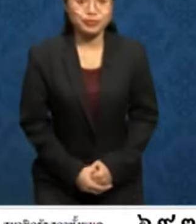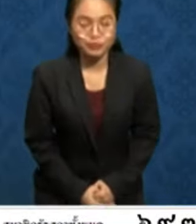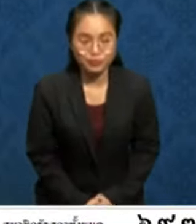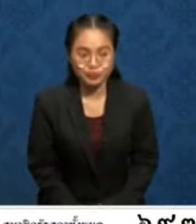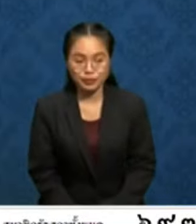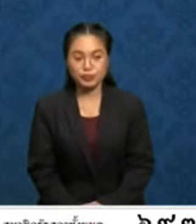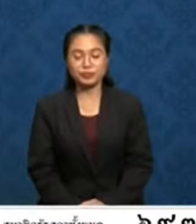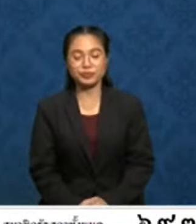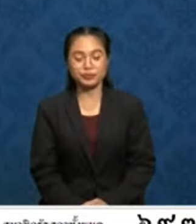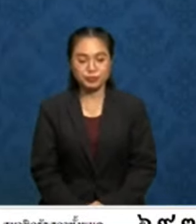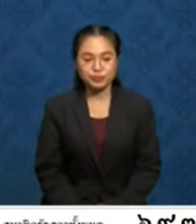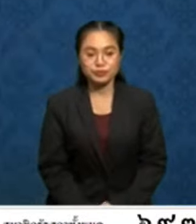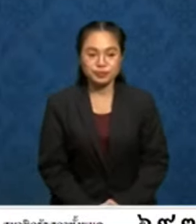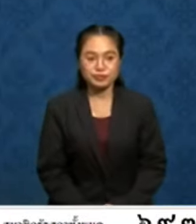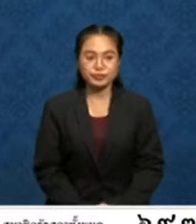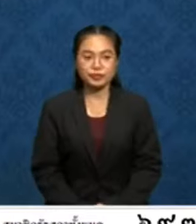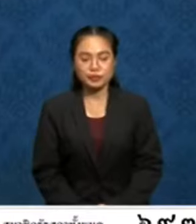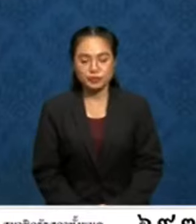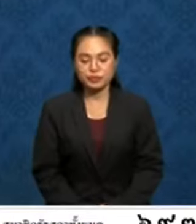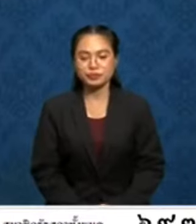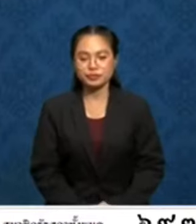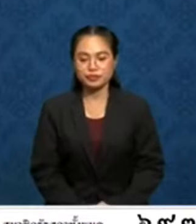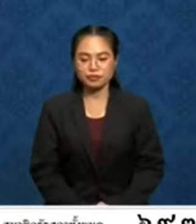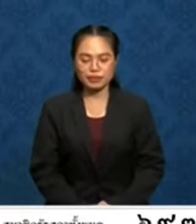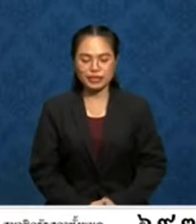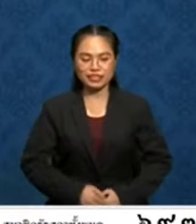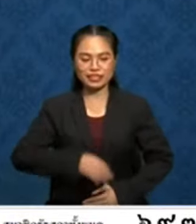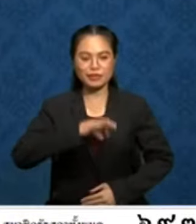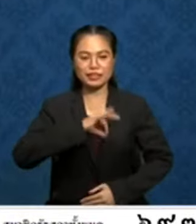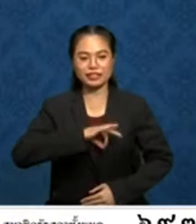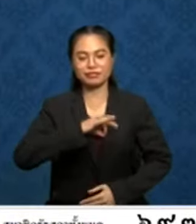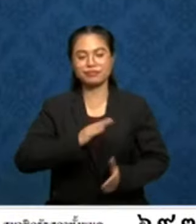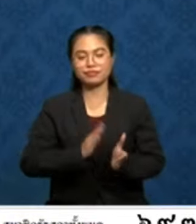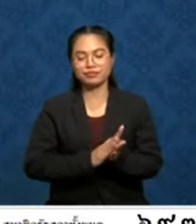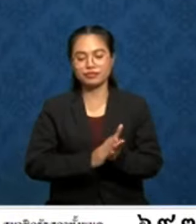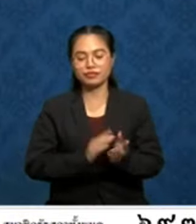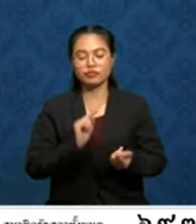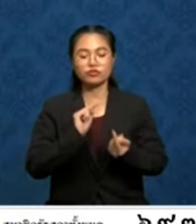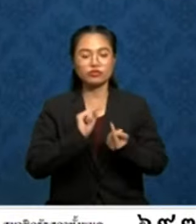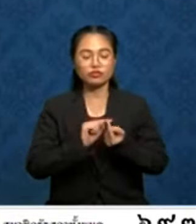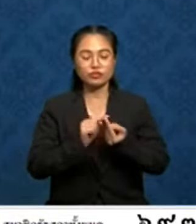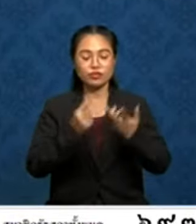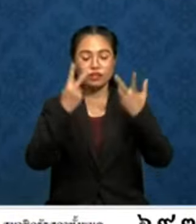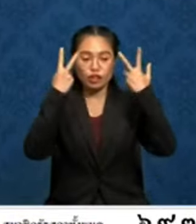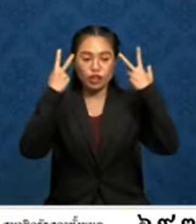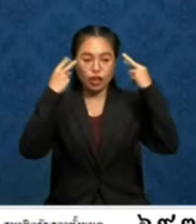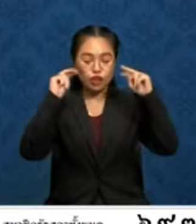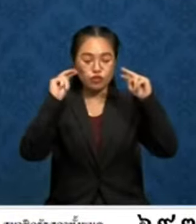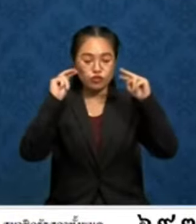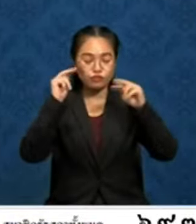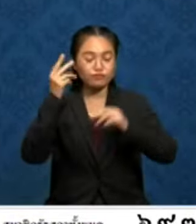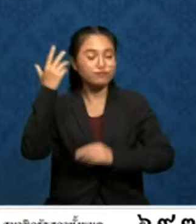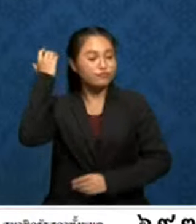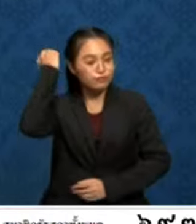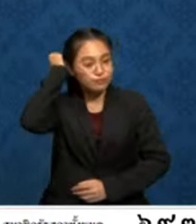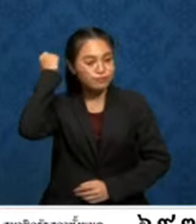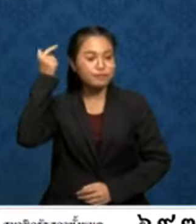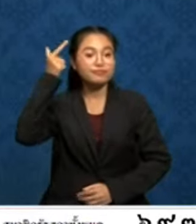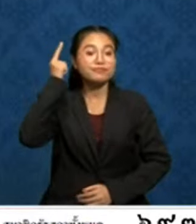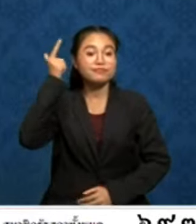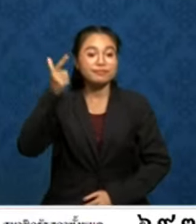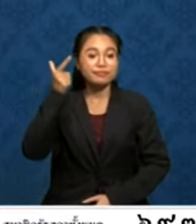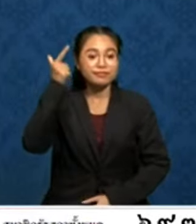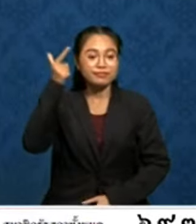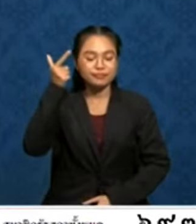ดีกับท่านนายกมนตรีท่านแพทองธาชินวัตรที่ท่านได้ปรดเกล้าเป็น